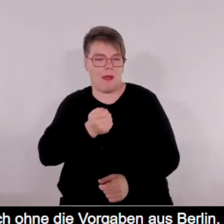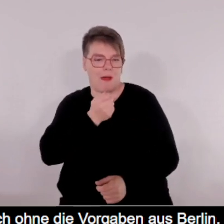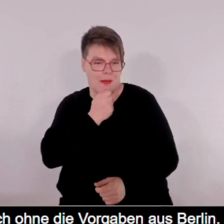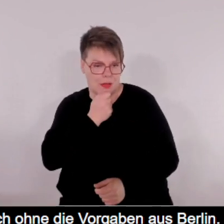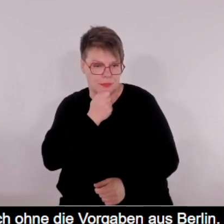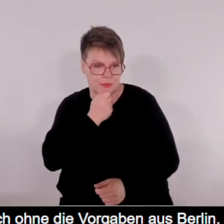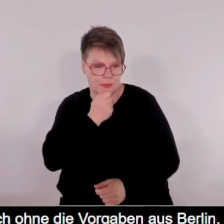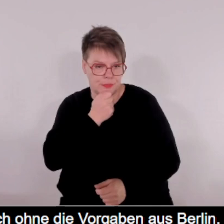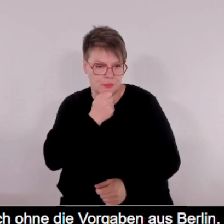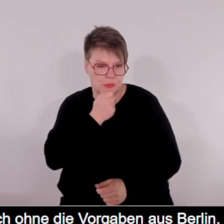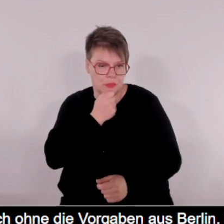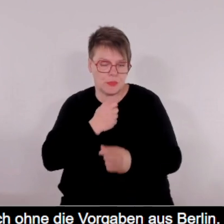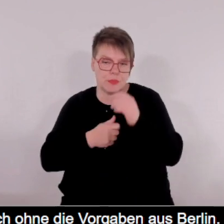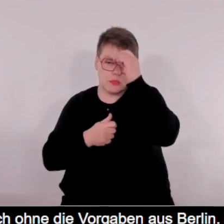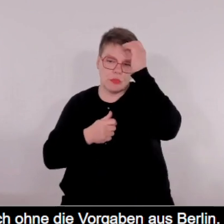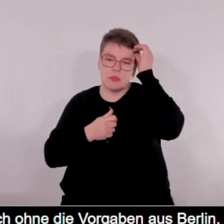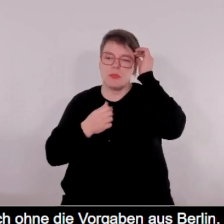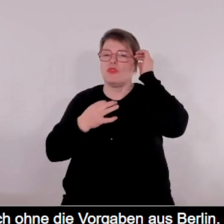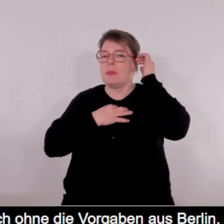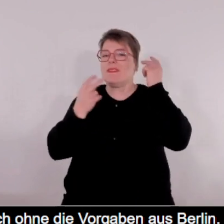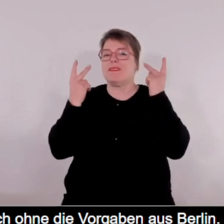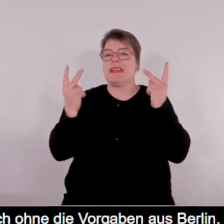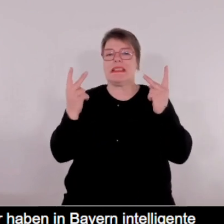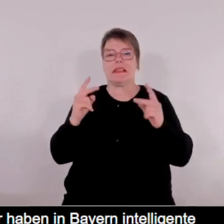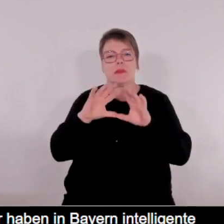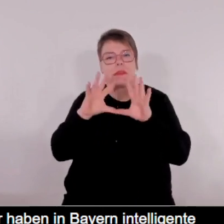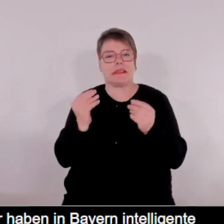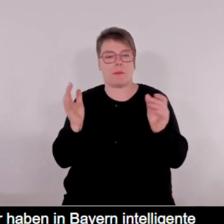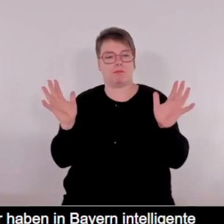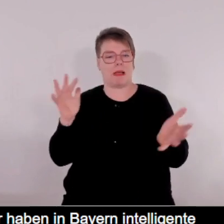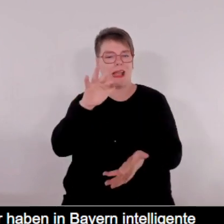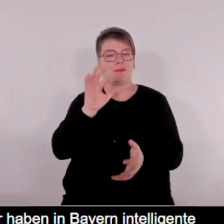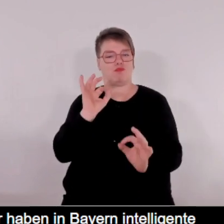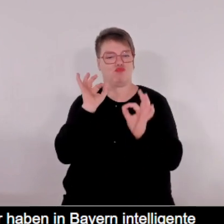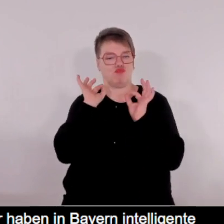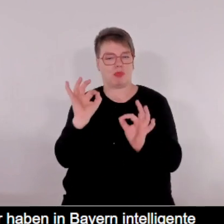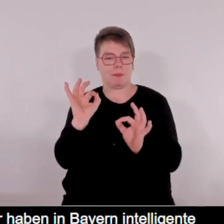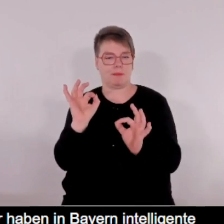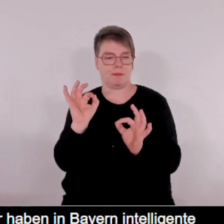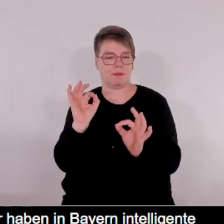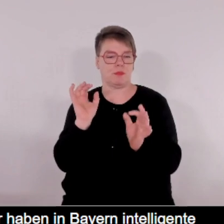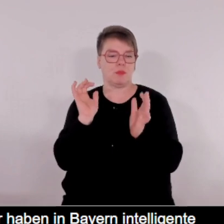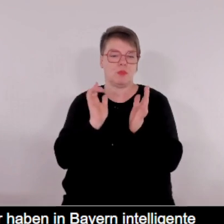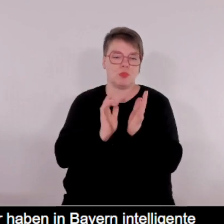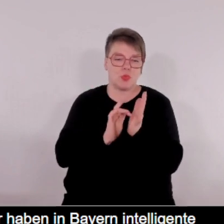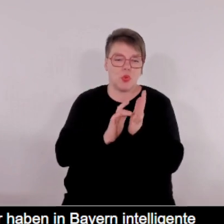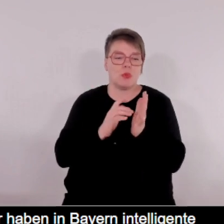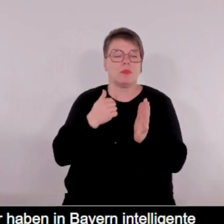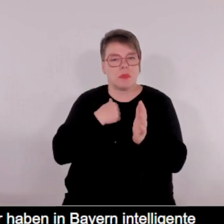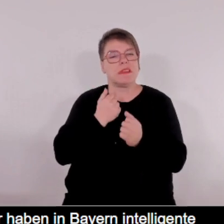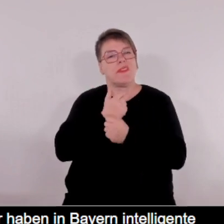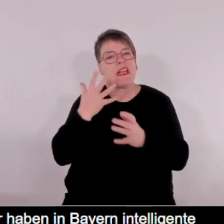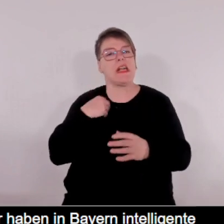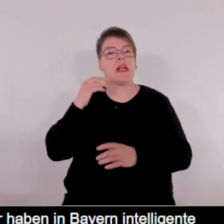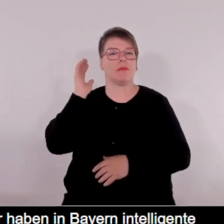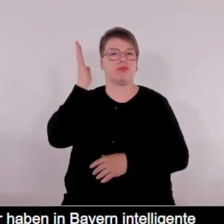Männer in diesem Land auch brauchen, die genau dieses Wissen weitergeben an den Schulen, an den Kindergärten. Und ich bin wahrlich stolz, das möchte ich